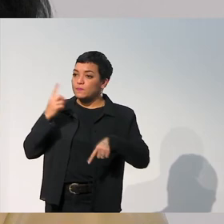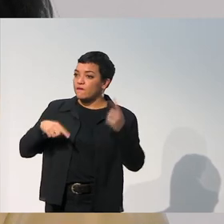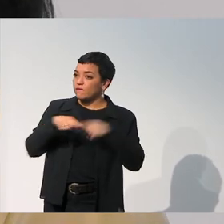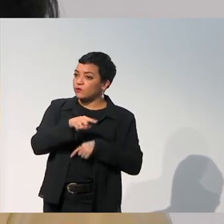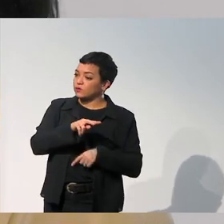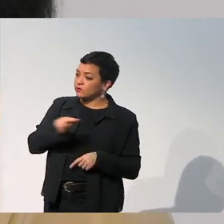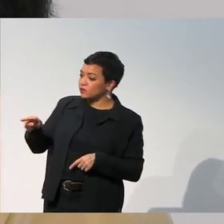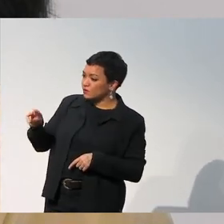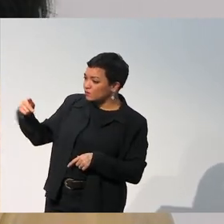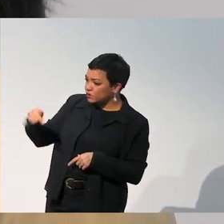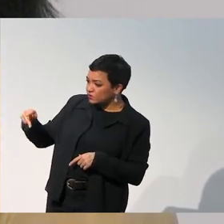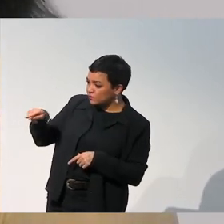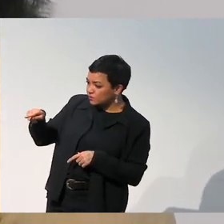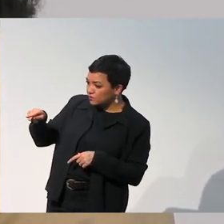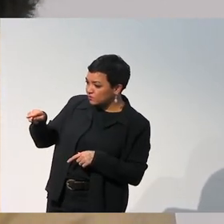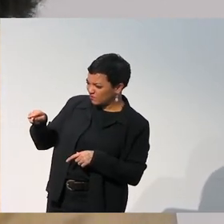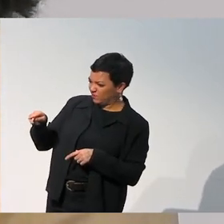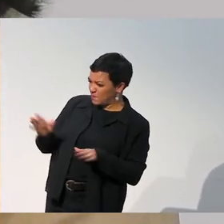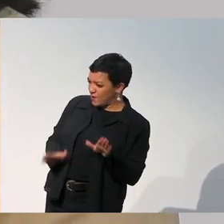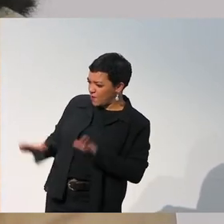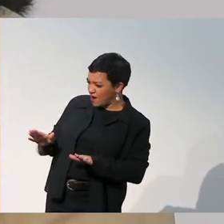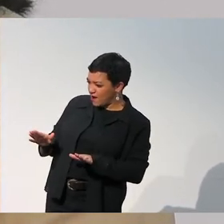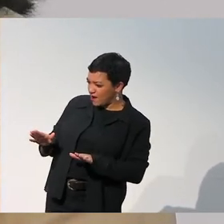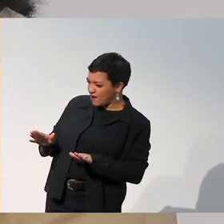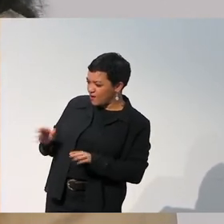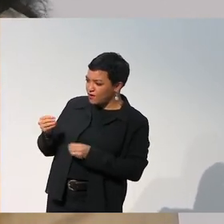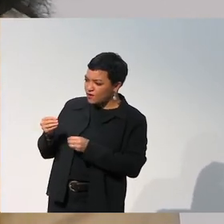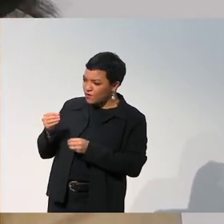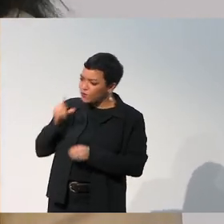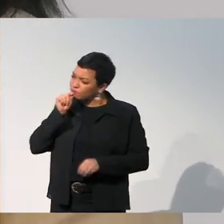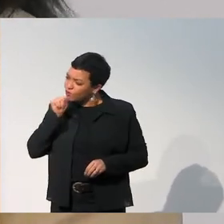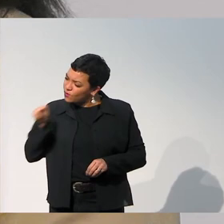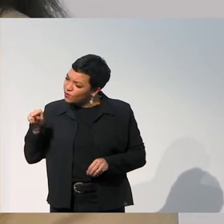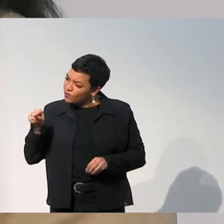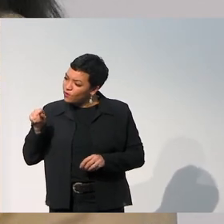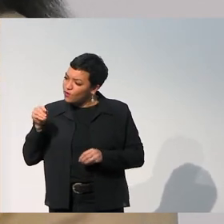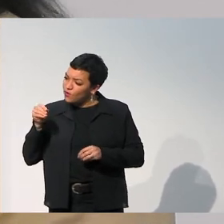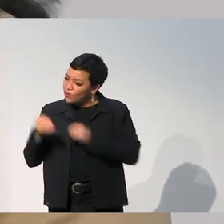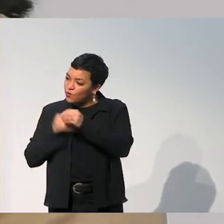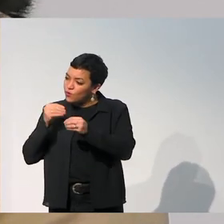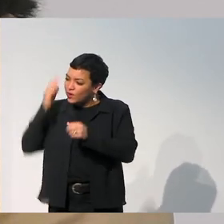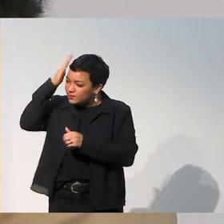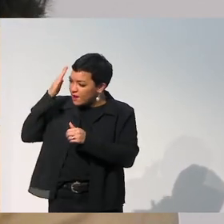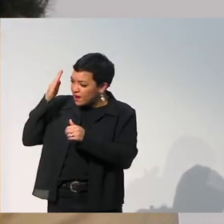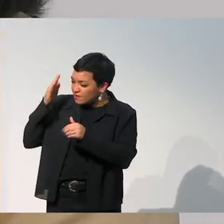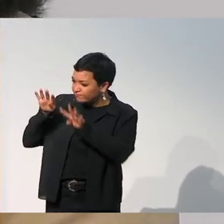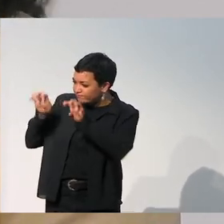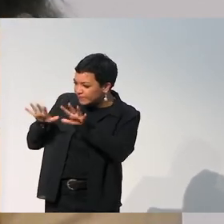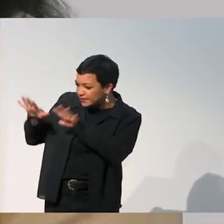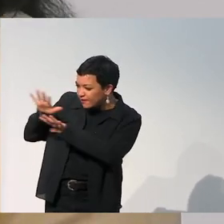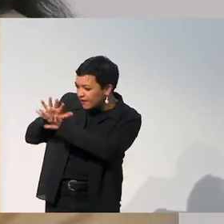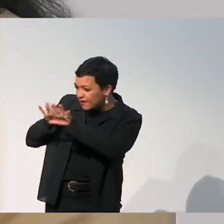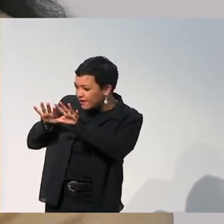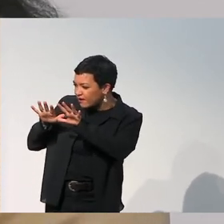était encore à ses yeux un pingouin, un oiseau, en tout cas une créature mystérieuse,